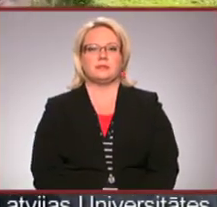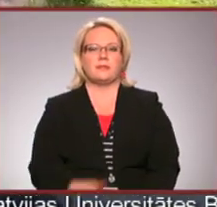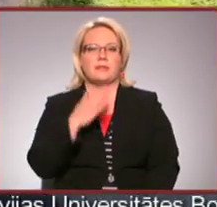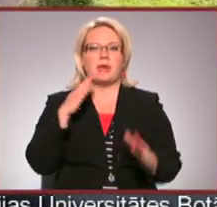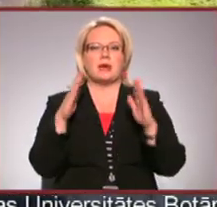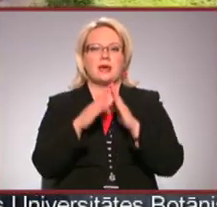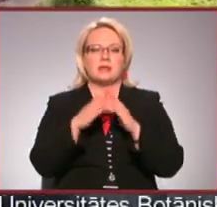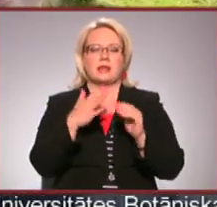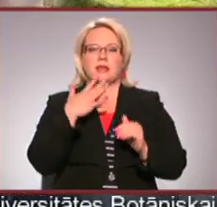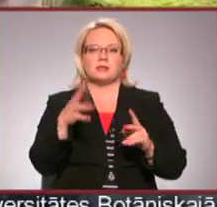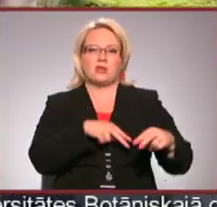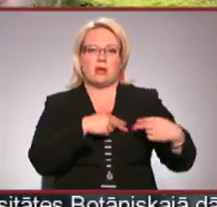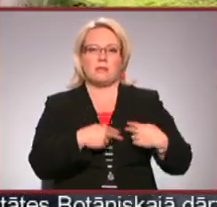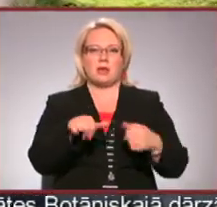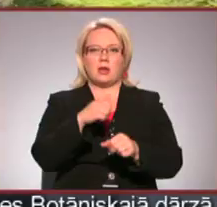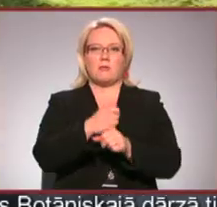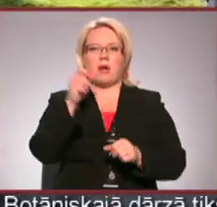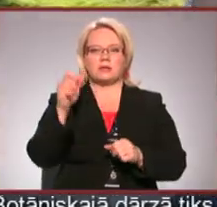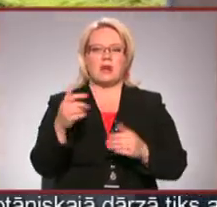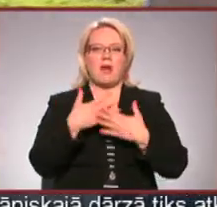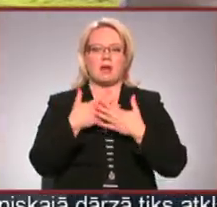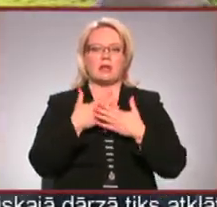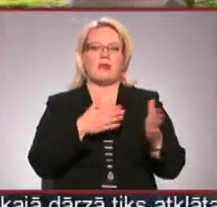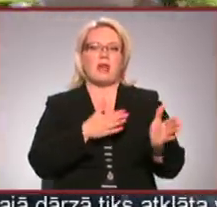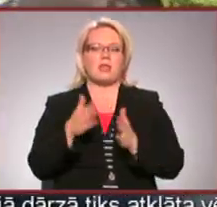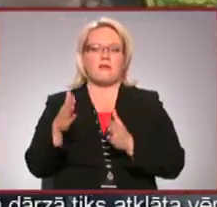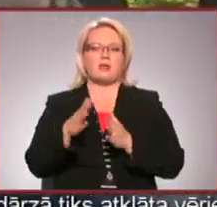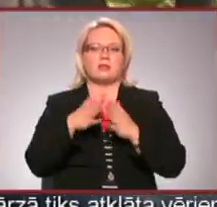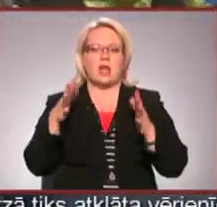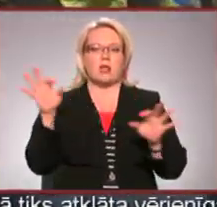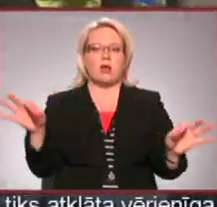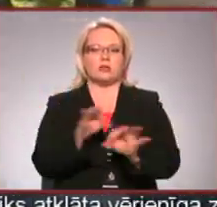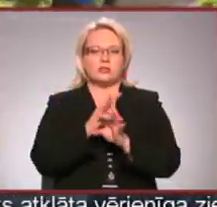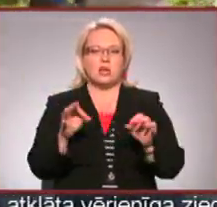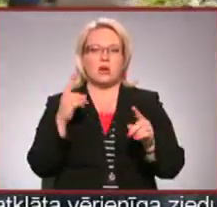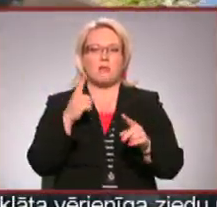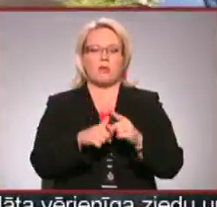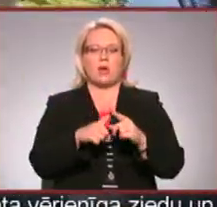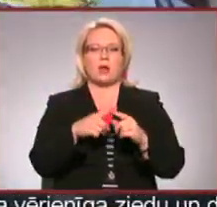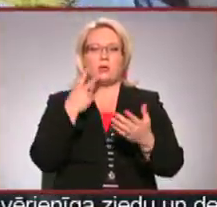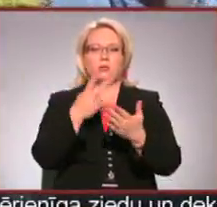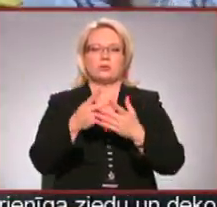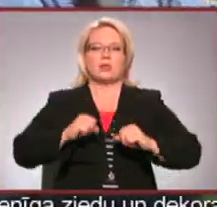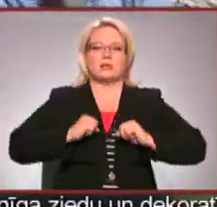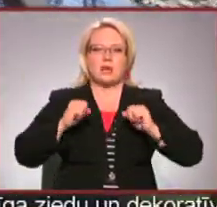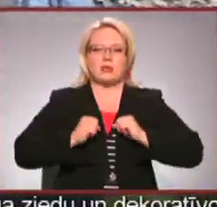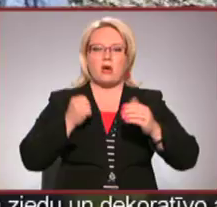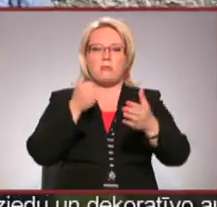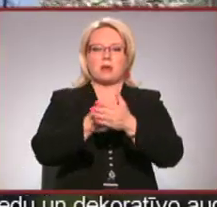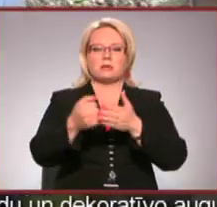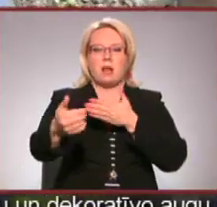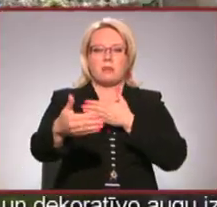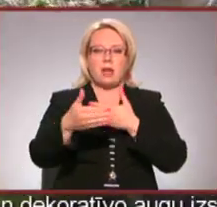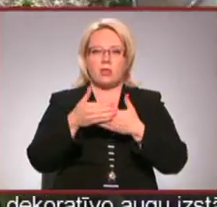Rēzeknes Nacionālo biedrību pārstāvji aktīvi gatavojas festivāla lielkoncertam un apgalvo, ka skatuves tērpu izskatu centušies maksimāli pietuvināt